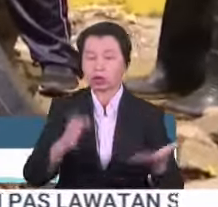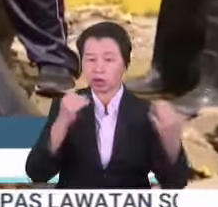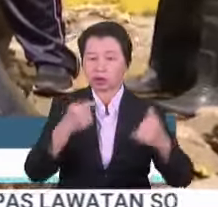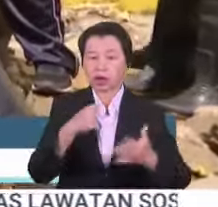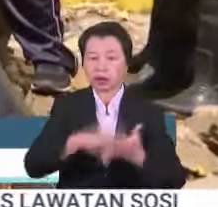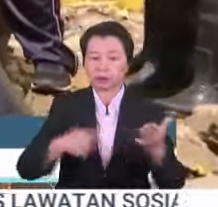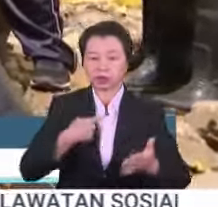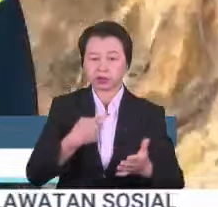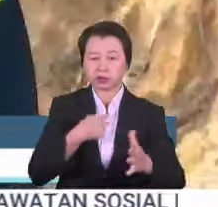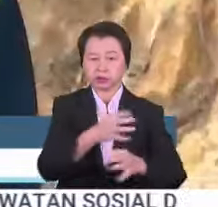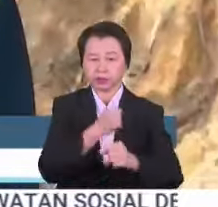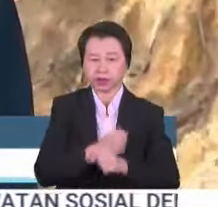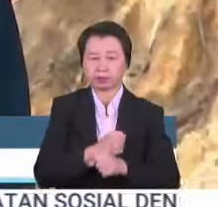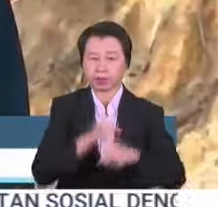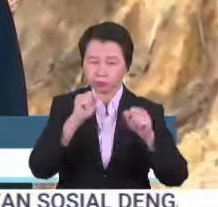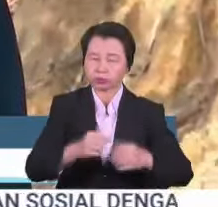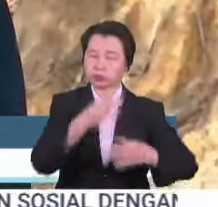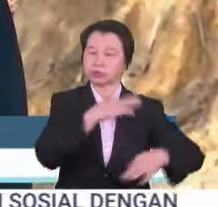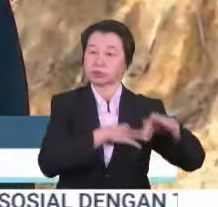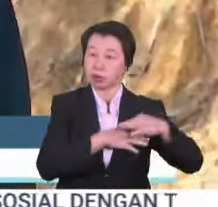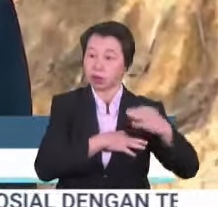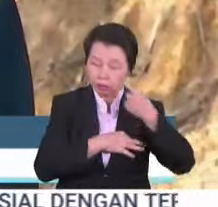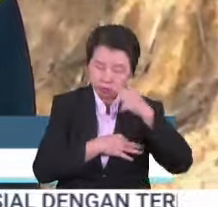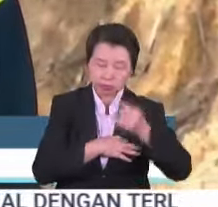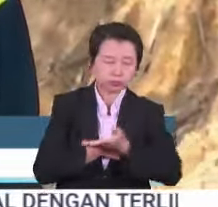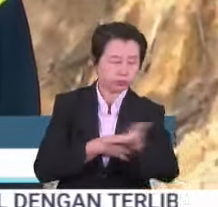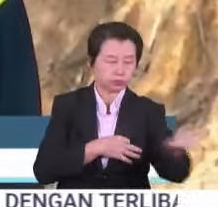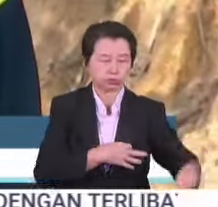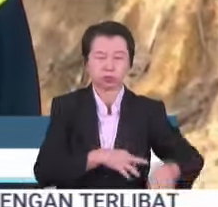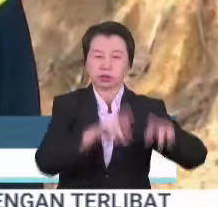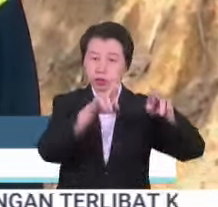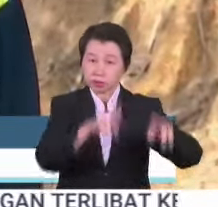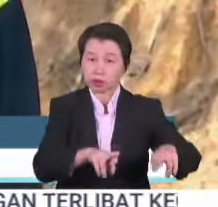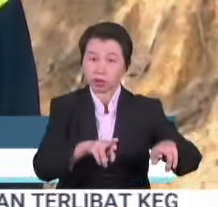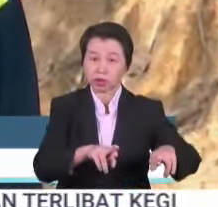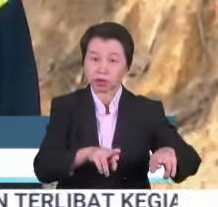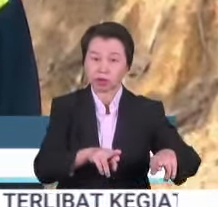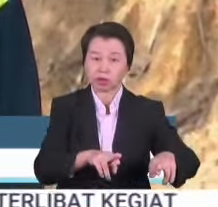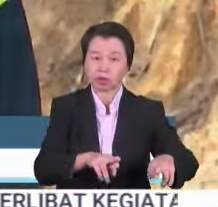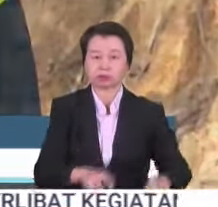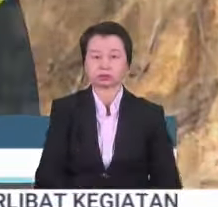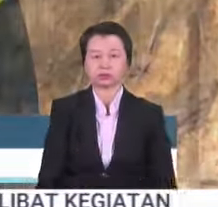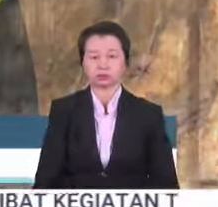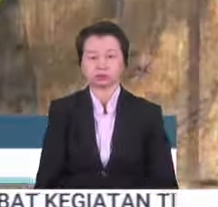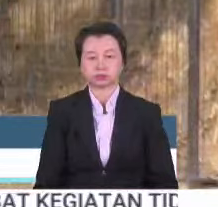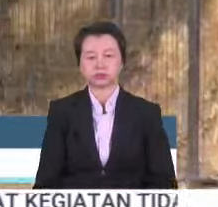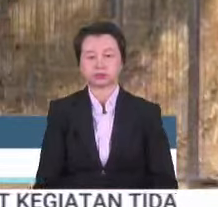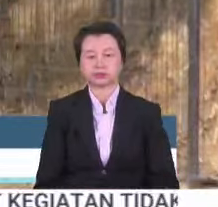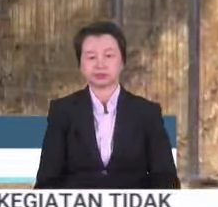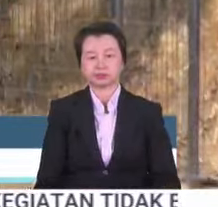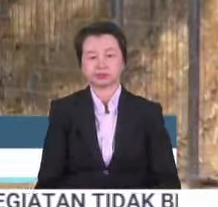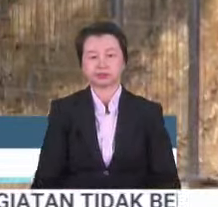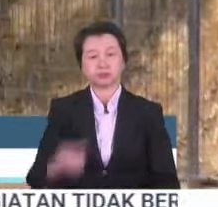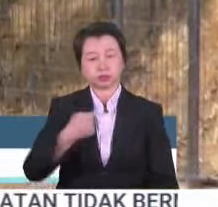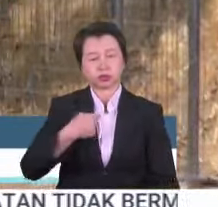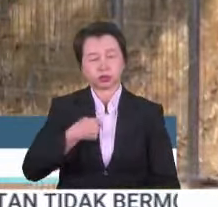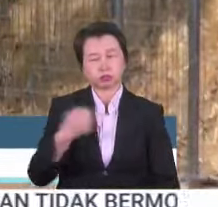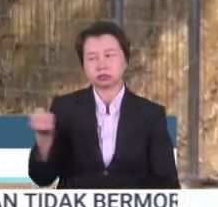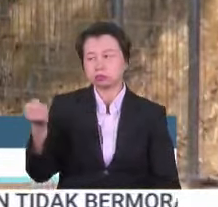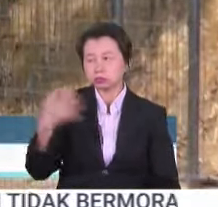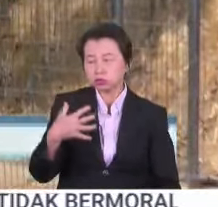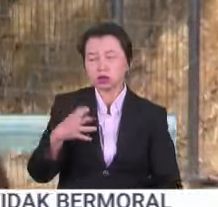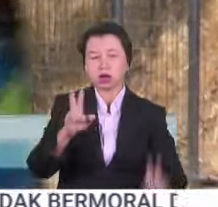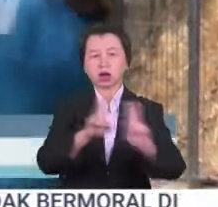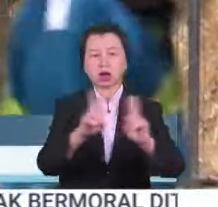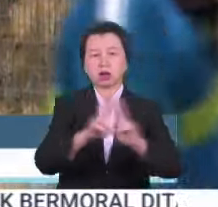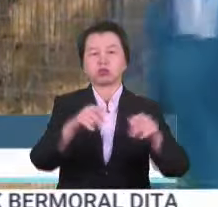dapat ini kami manfaatkanlah untuk semua rakyat di kampung C pueh saya difahamkan yang